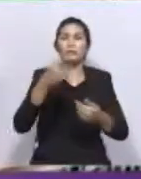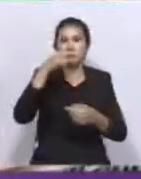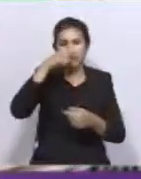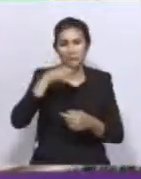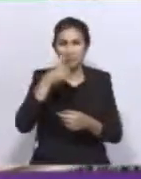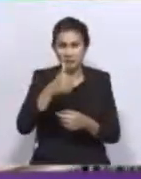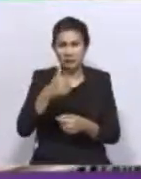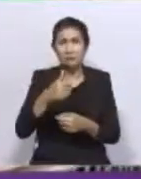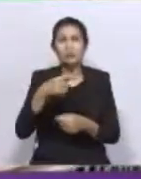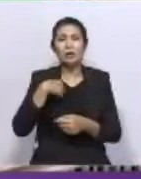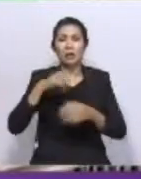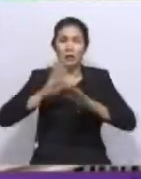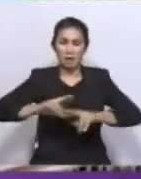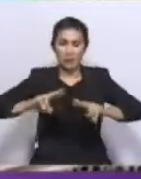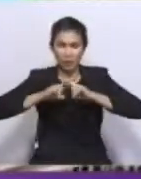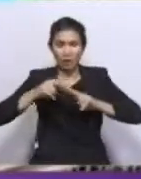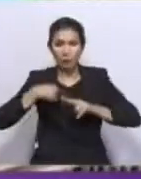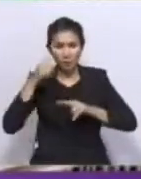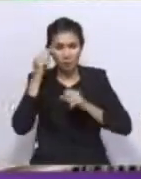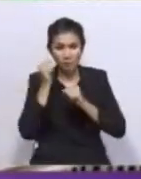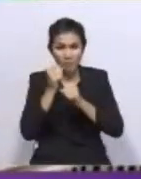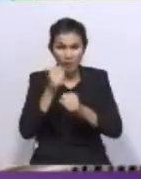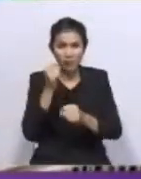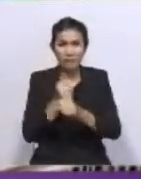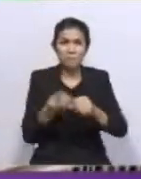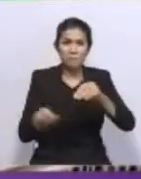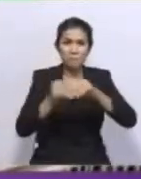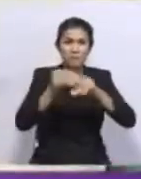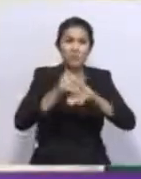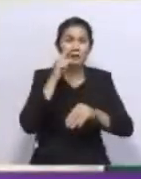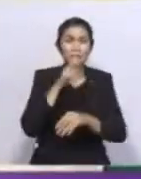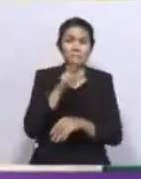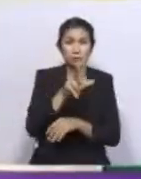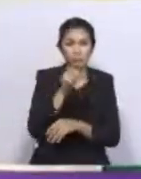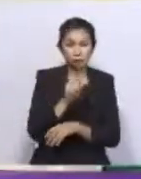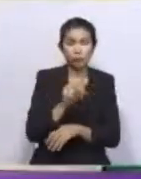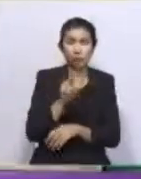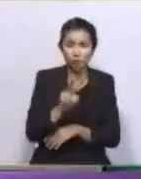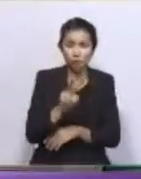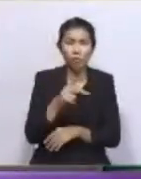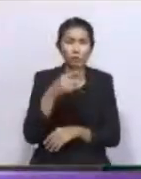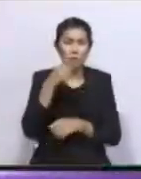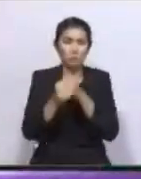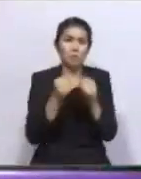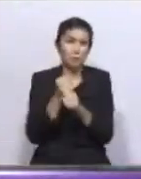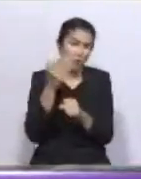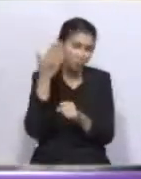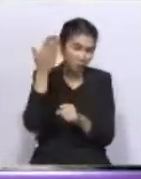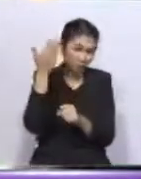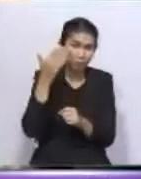ให้การบริโภคภาคเอกชนเร่งตัวมาอยู่ที่3.2%จาก3%ในปีก่อนหน้า